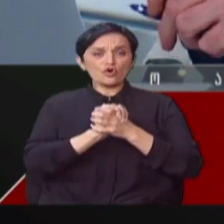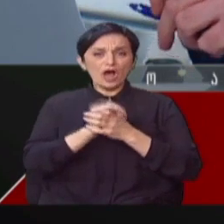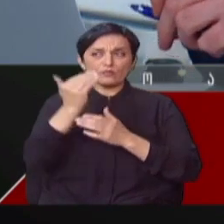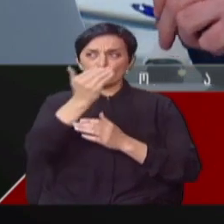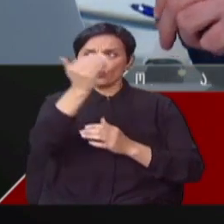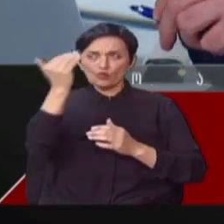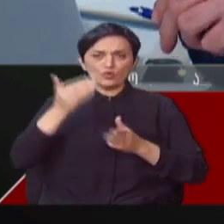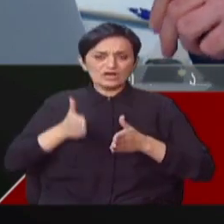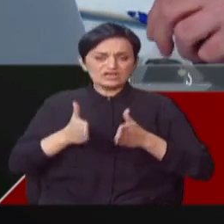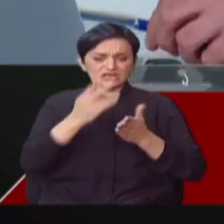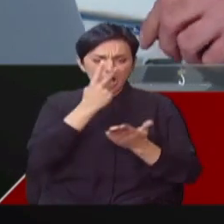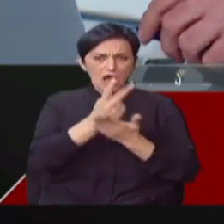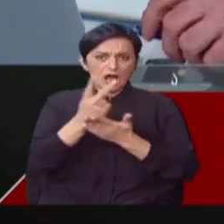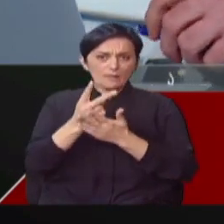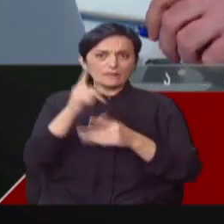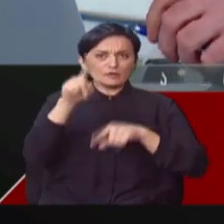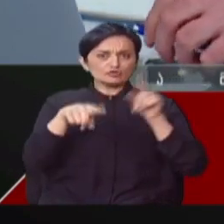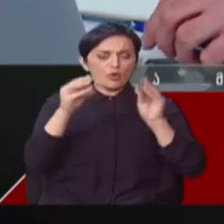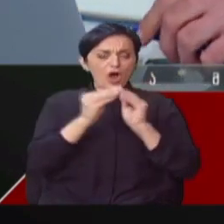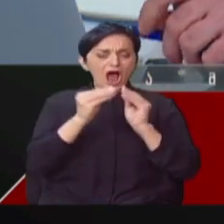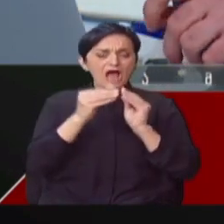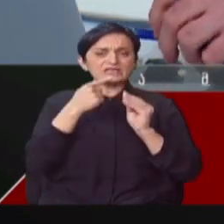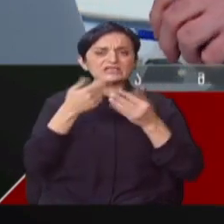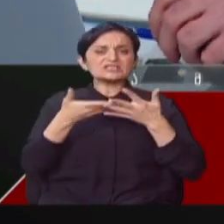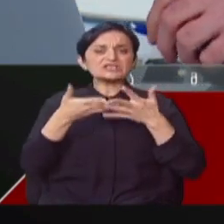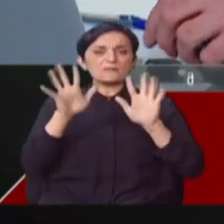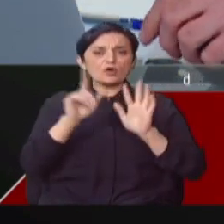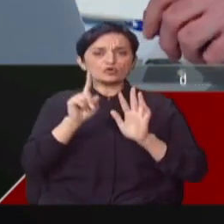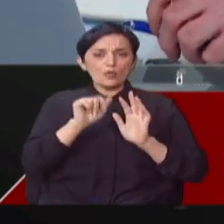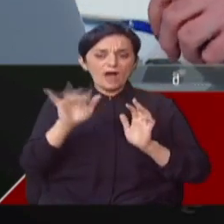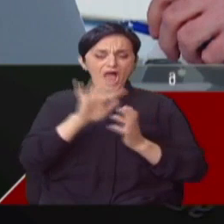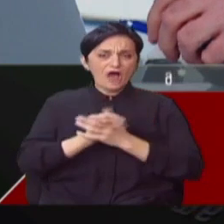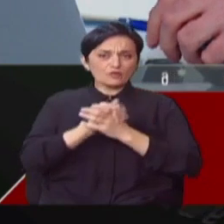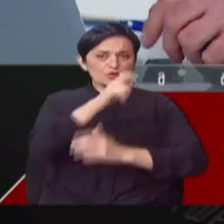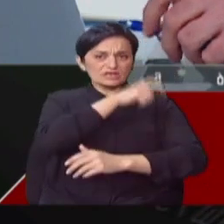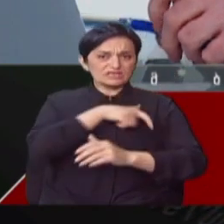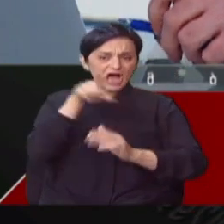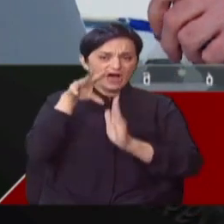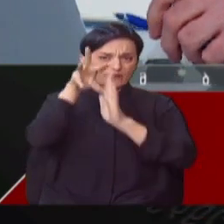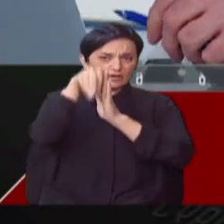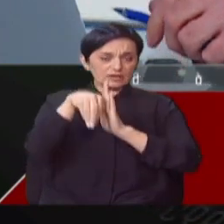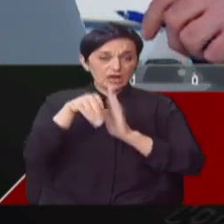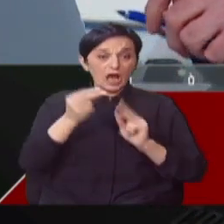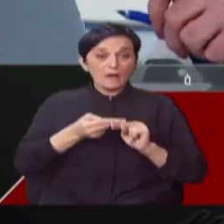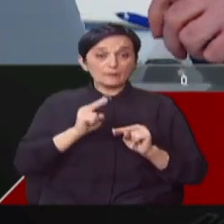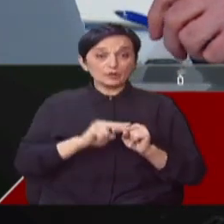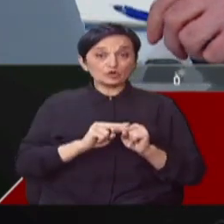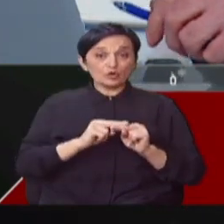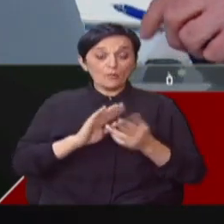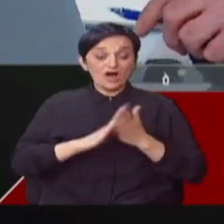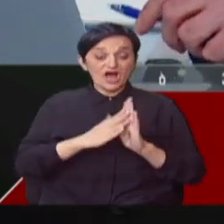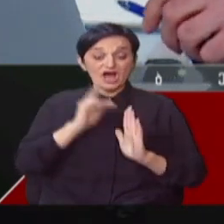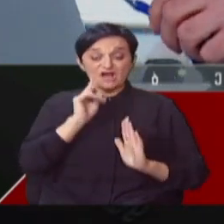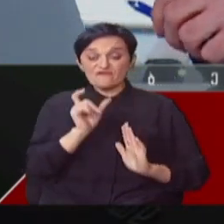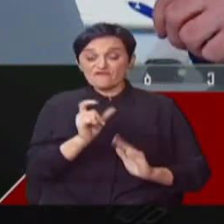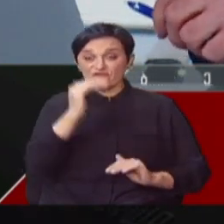გზას, ზოგიერთ 10 წელწადზე მეტი დასჭირდა იმისთვის, რომ ევროკავშირის წევრი გამხდარიყო. Ამიტომ ეს ვადა